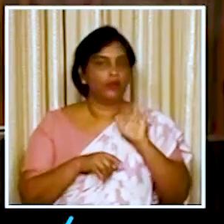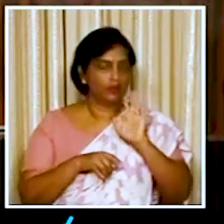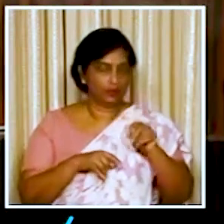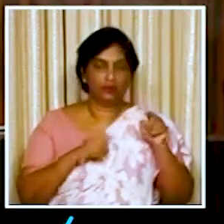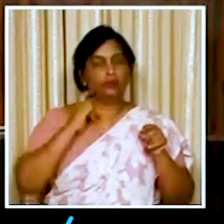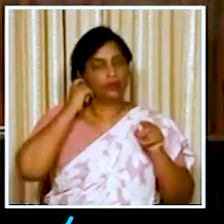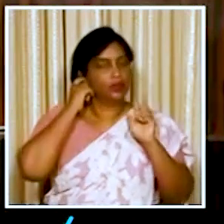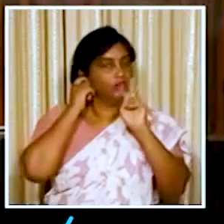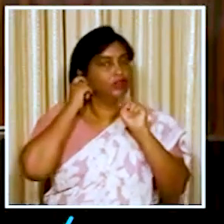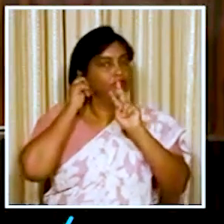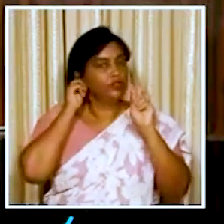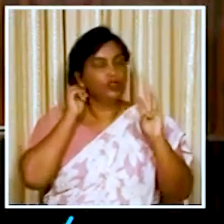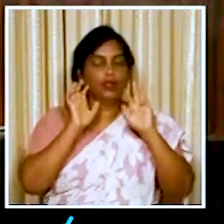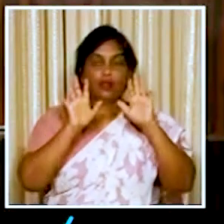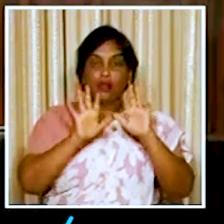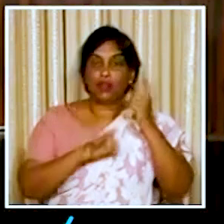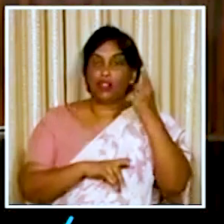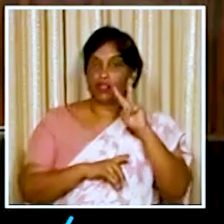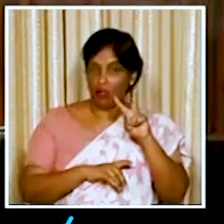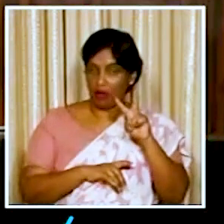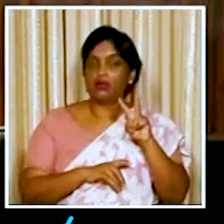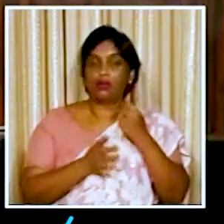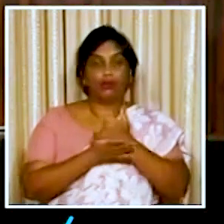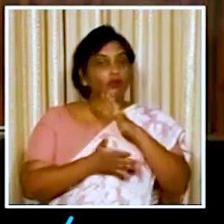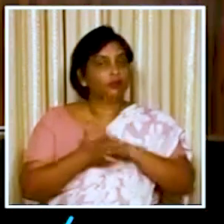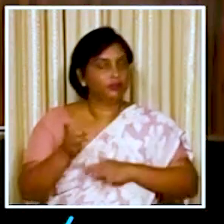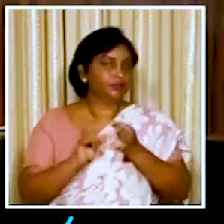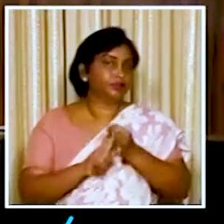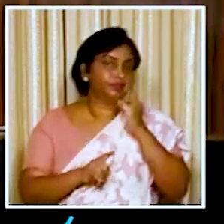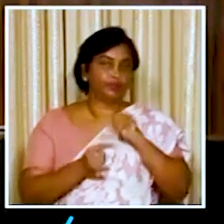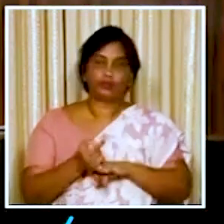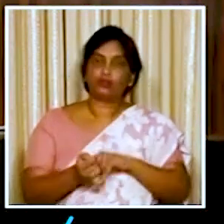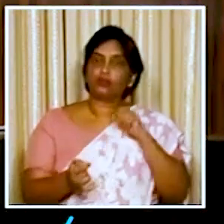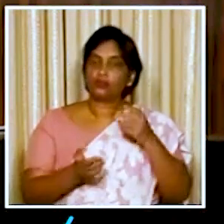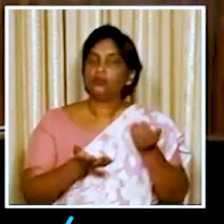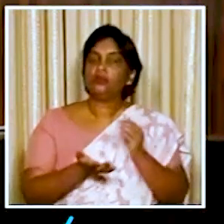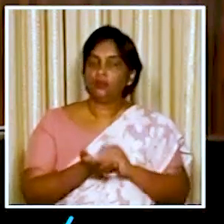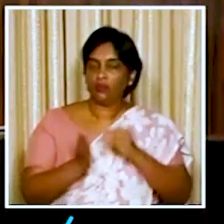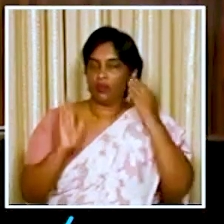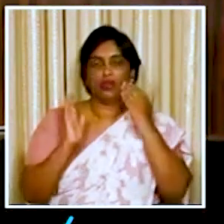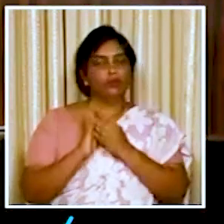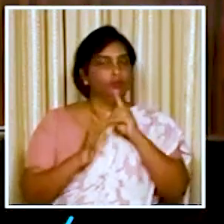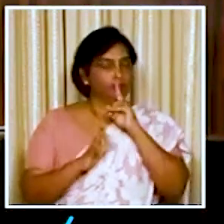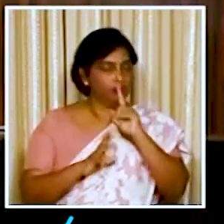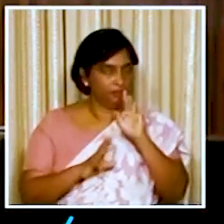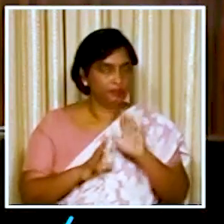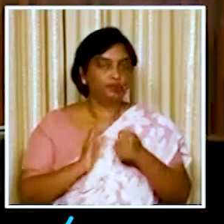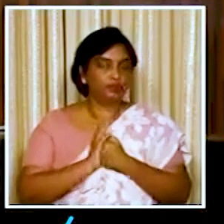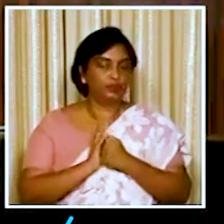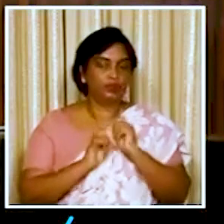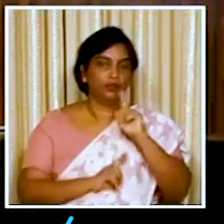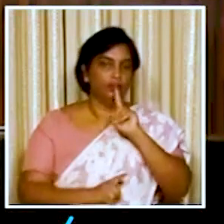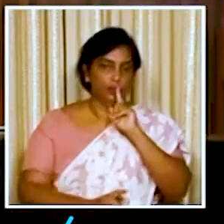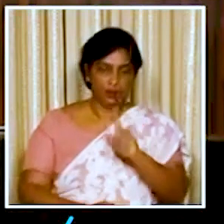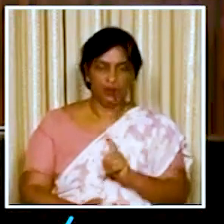බවත් 20/22/9/12 වෙනි දින ලිපිය මගින්ද ජනාධිපති ලේකම්වරයා විසින් නැවතත් අවධාරණය කර ඇති බව මෙම ගරු සභාවට